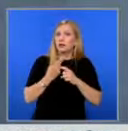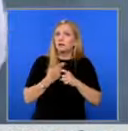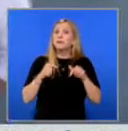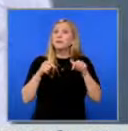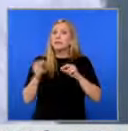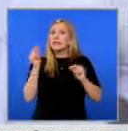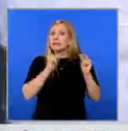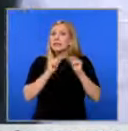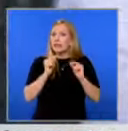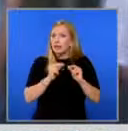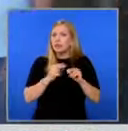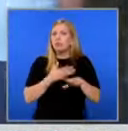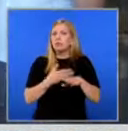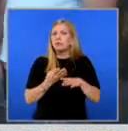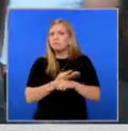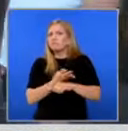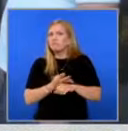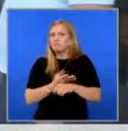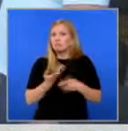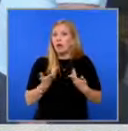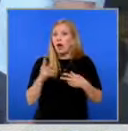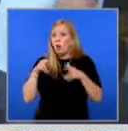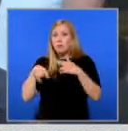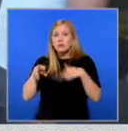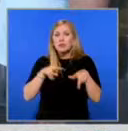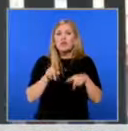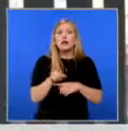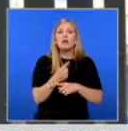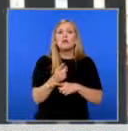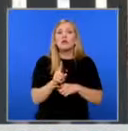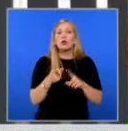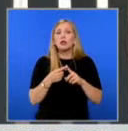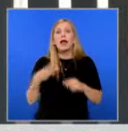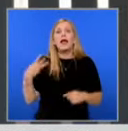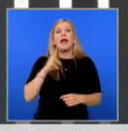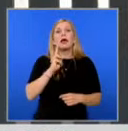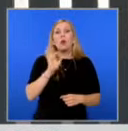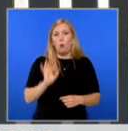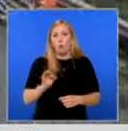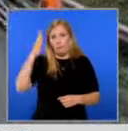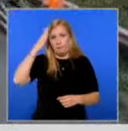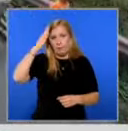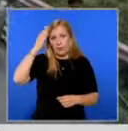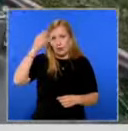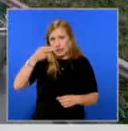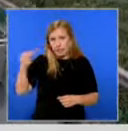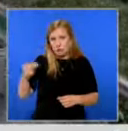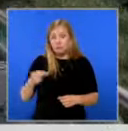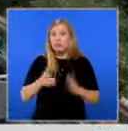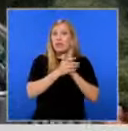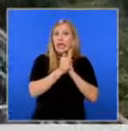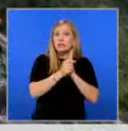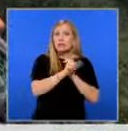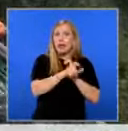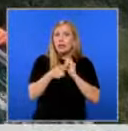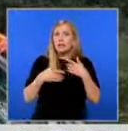на комисията продължи близо тири часа обследването се ръководи от екоминистерството експерти от различните ведомства имат